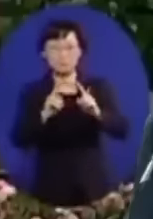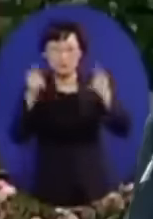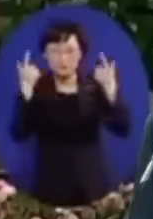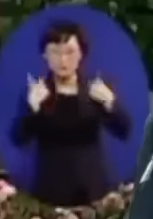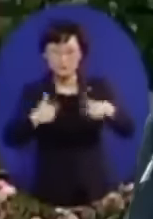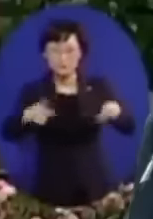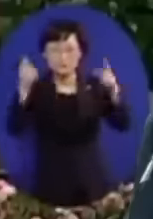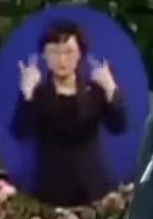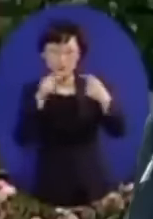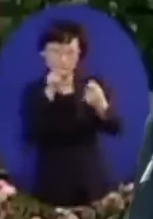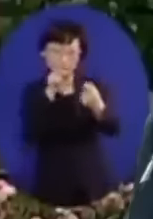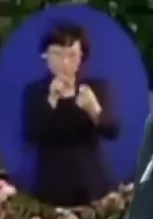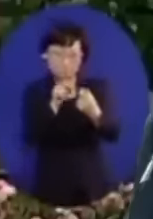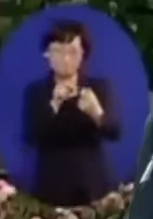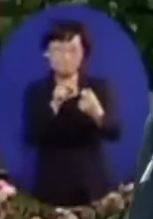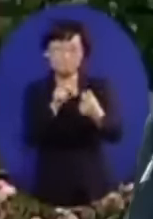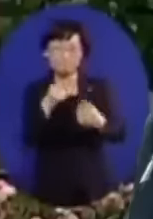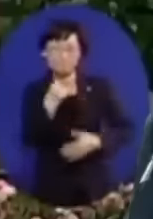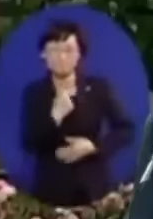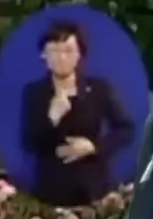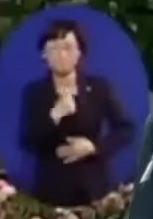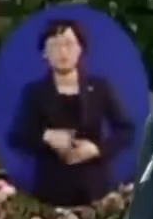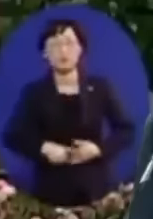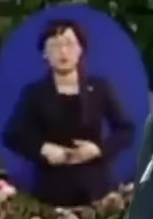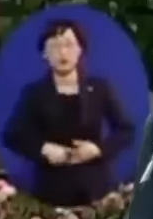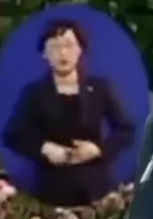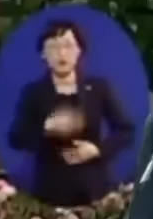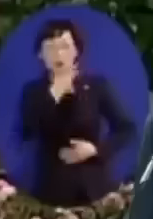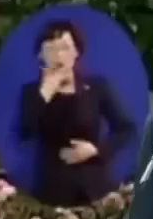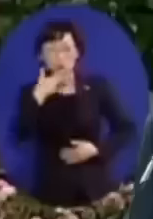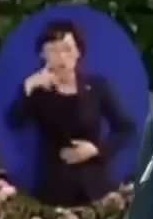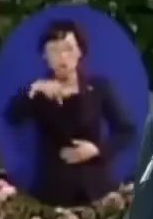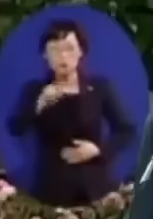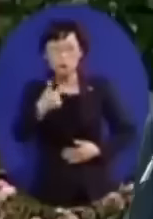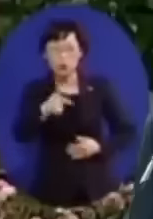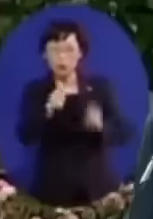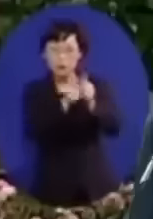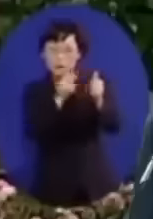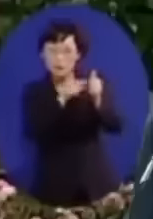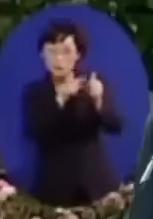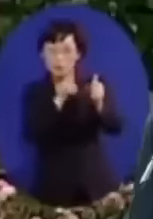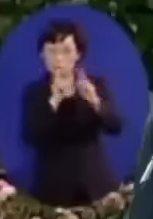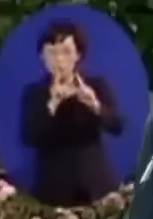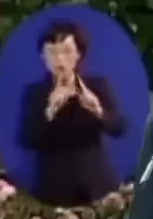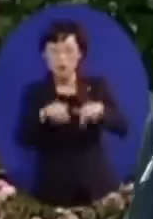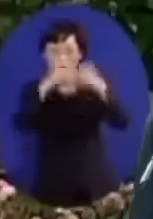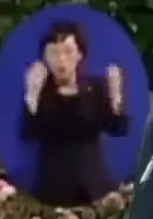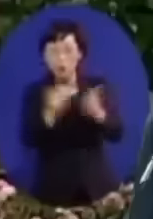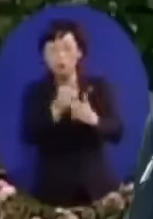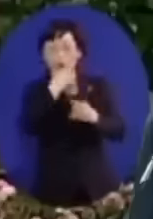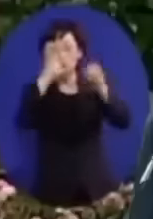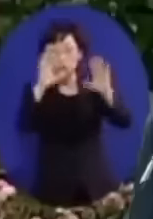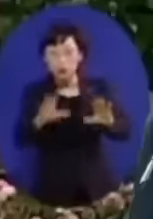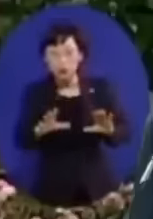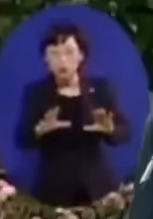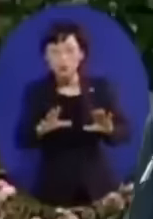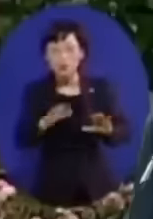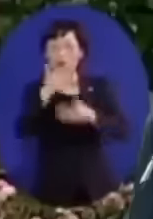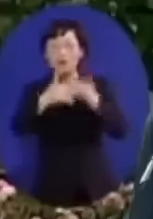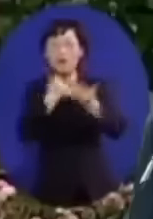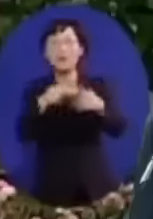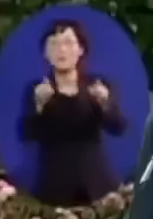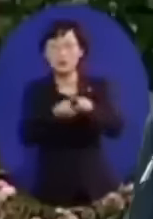늘 같이 하라는 것입니다. 영국의 존 웨슬리는 모든 축복 중에 제일은 하나님과 함께하는 축복이라고 말했습니다.